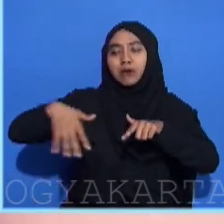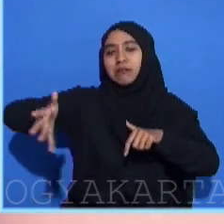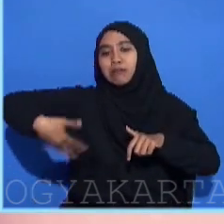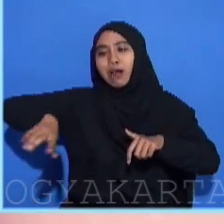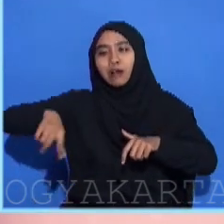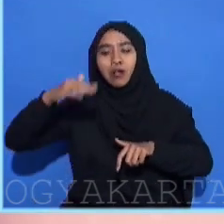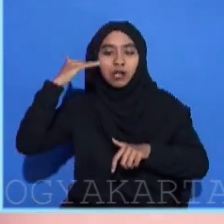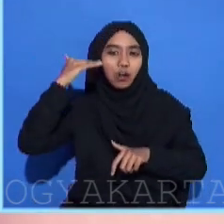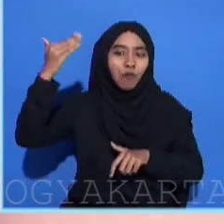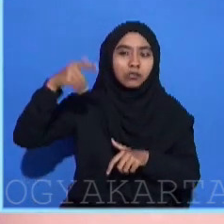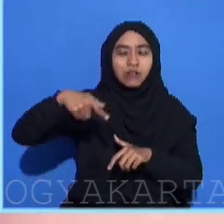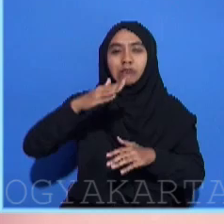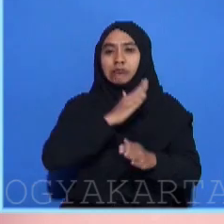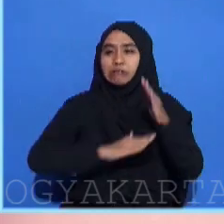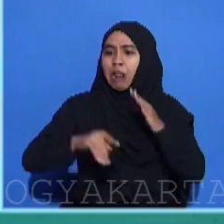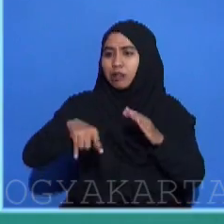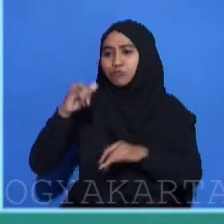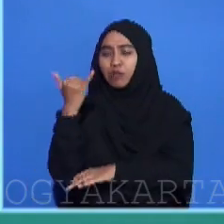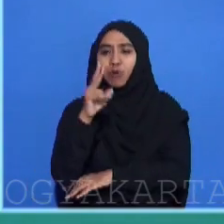Istimewa Yogyakarta tahun 2023